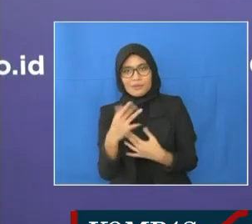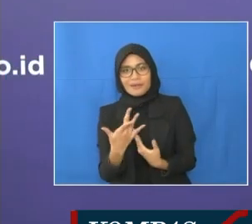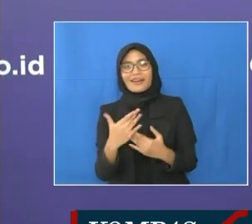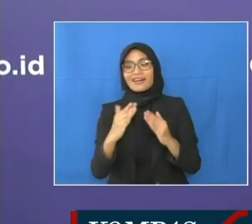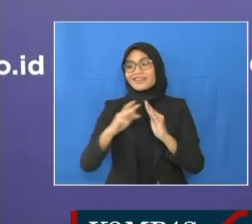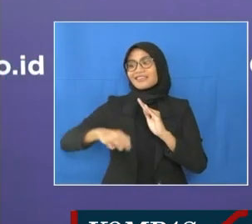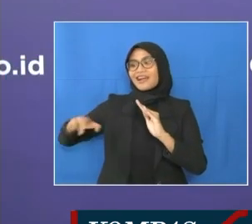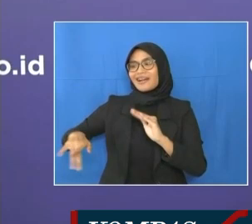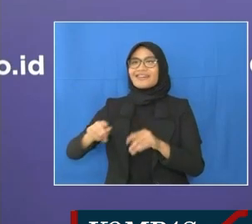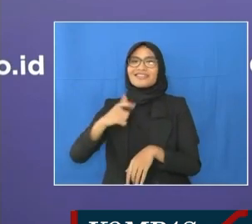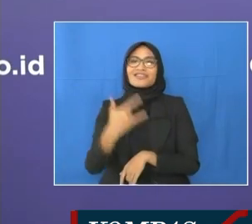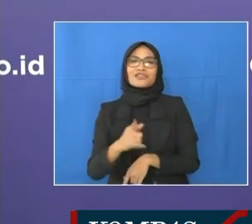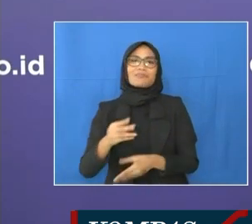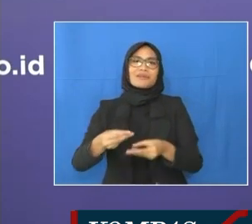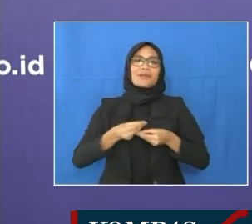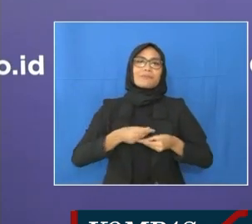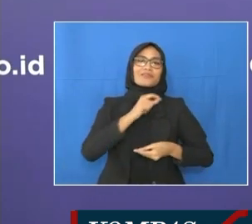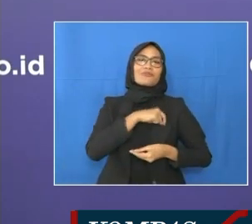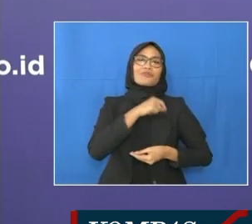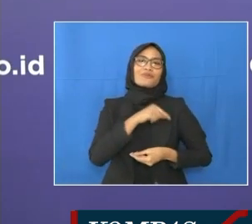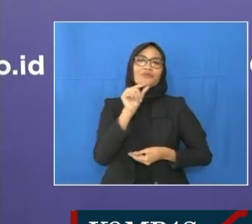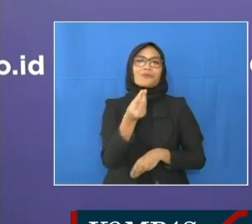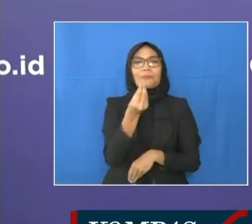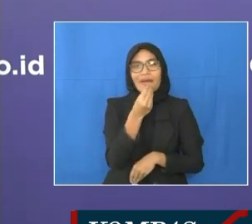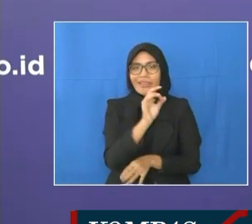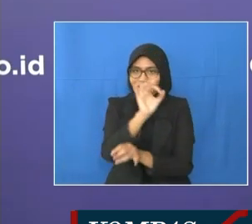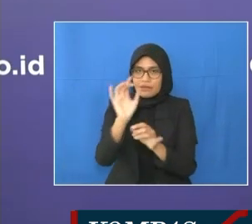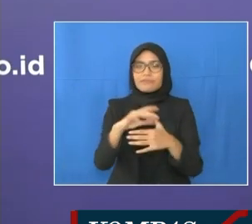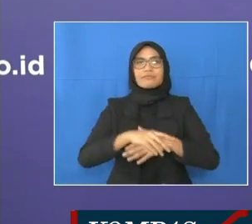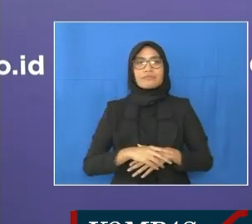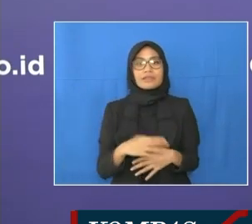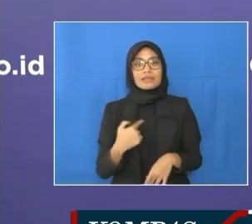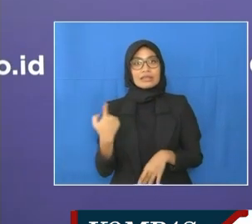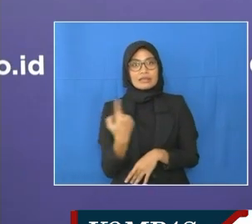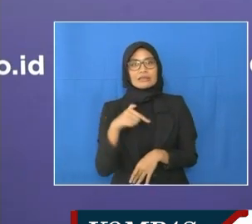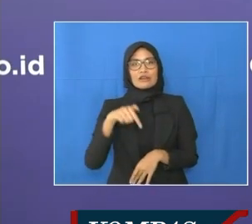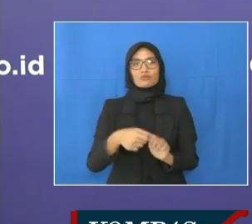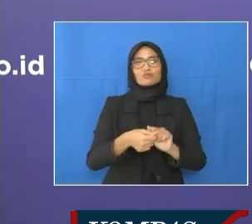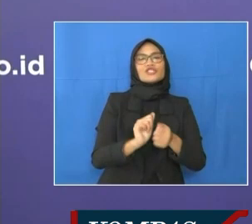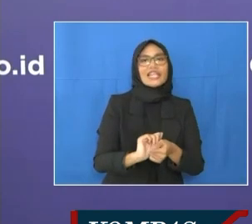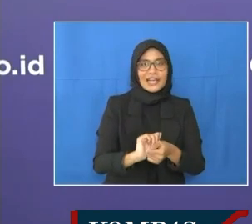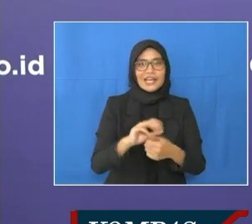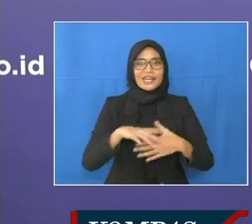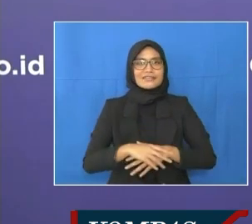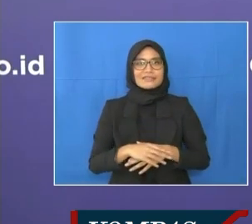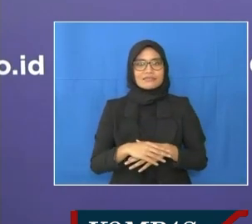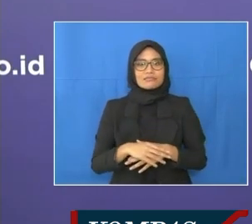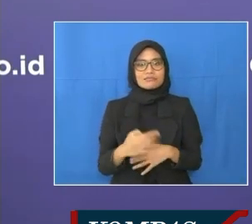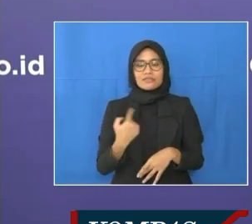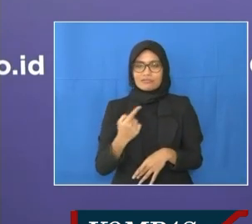harus tetap berputar Ayo kita sedang diuji stamina sosial kita